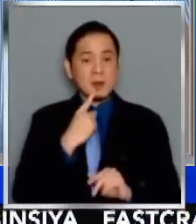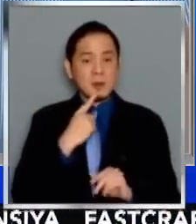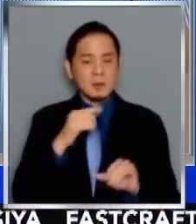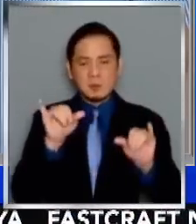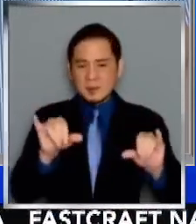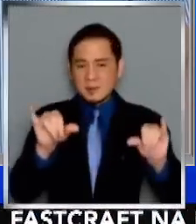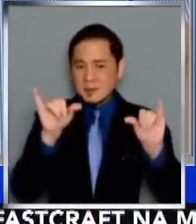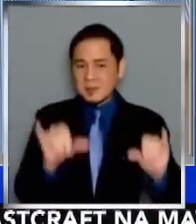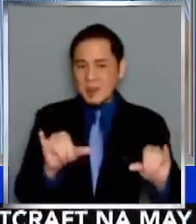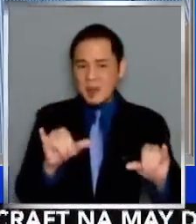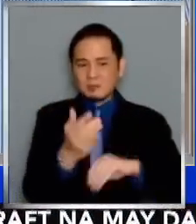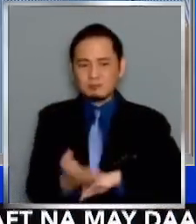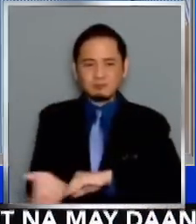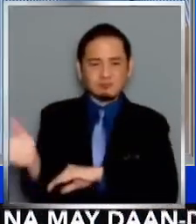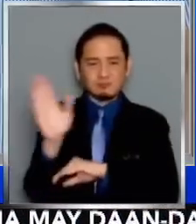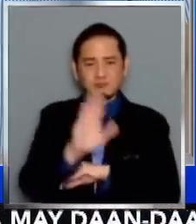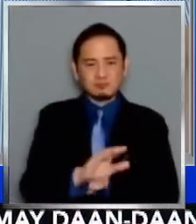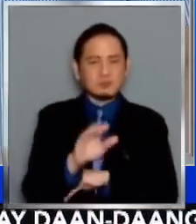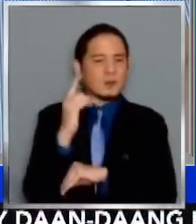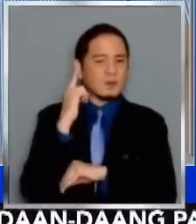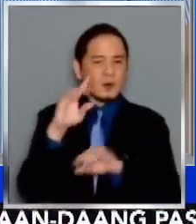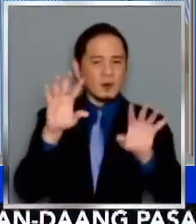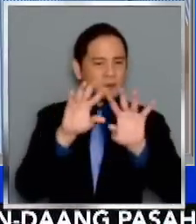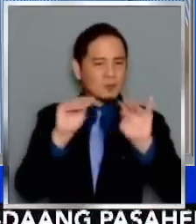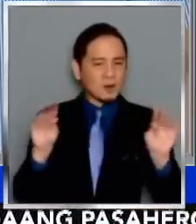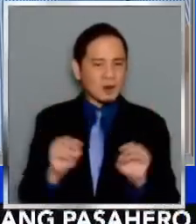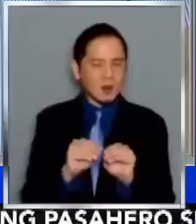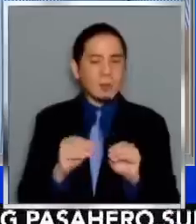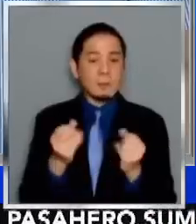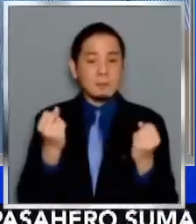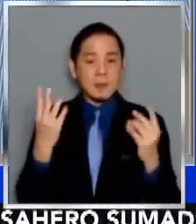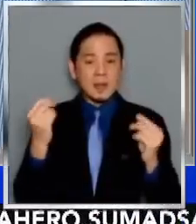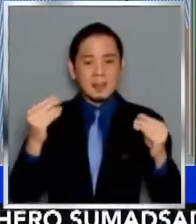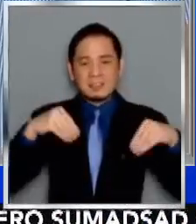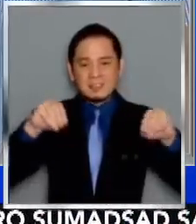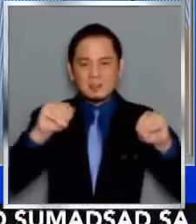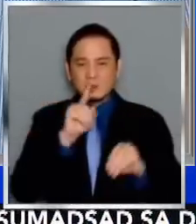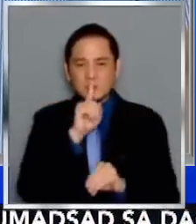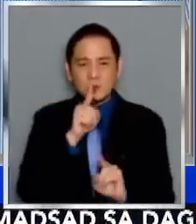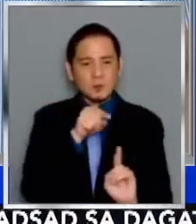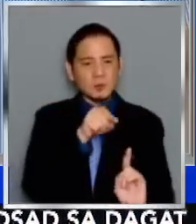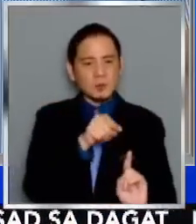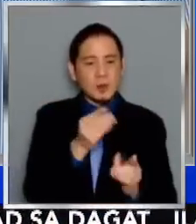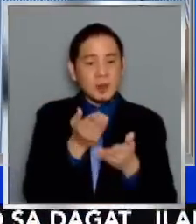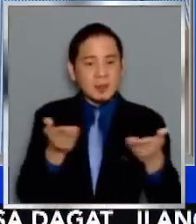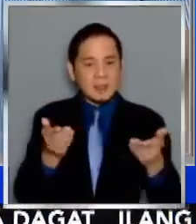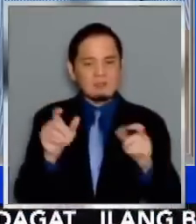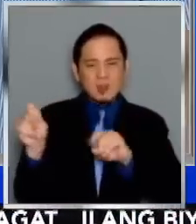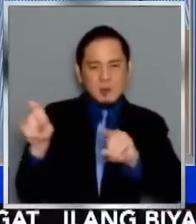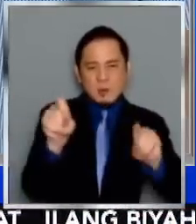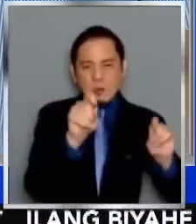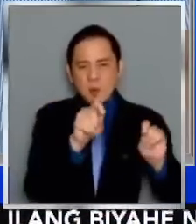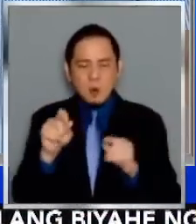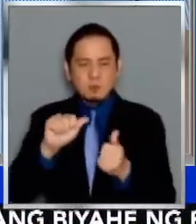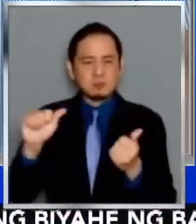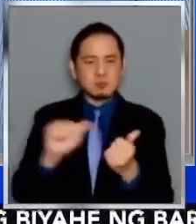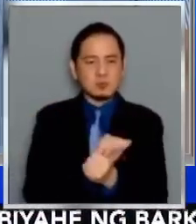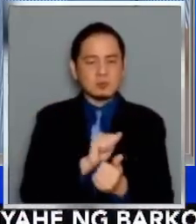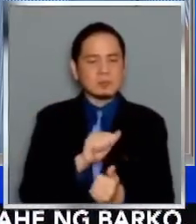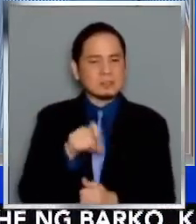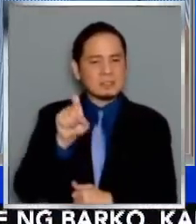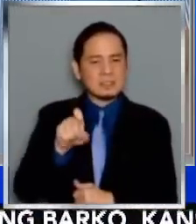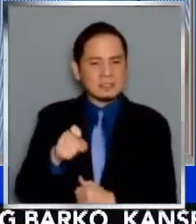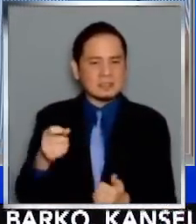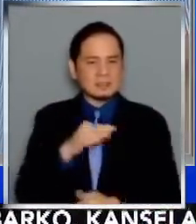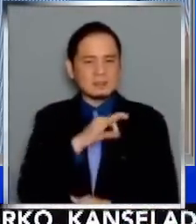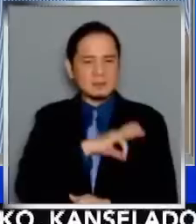rin magpapasko, kasi yung marami rin sa mga vendors gusto talagang maubos yung kanilang paninda dahil syempre kailangan talaga dala ng pera at mahirap din ang buhay ngayon,